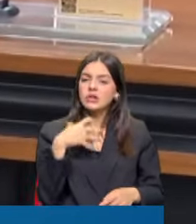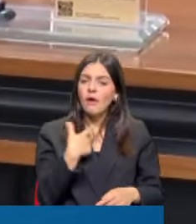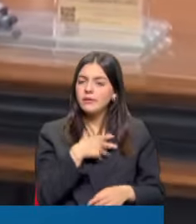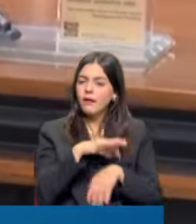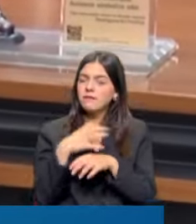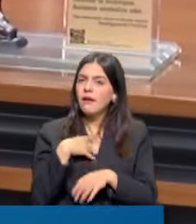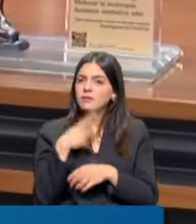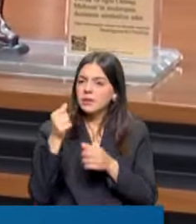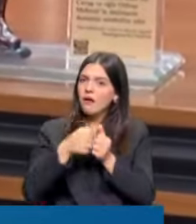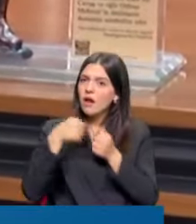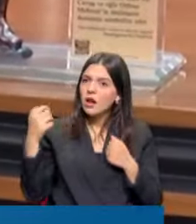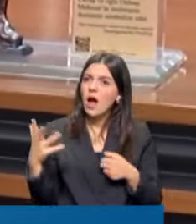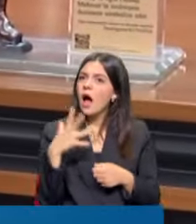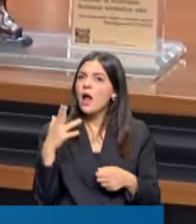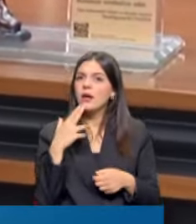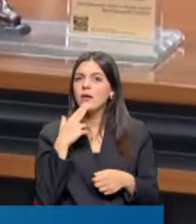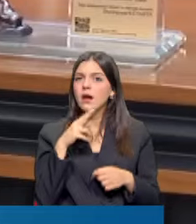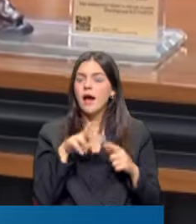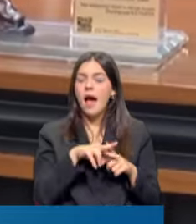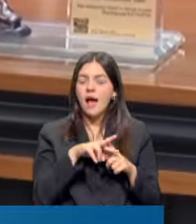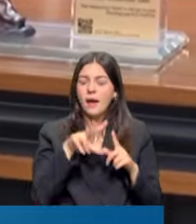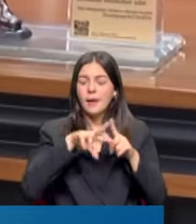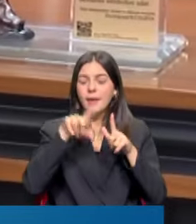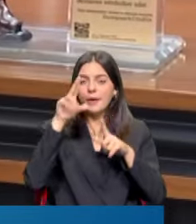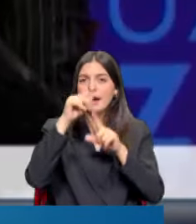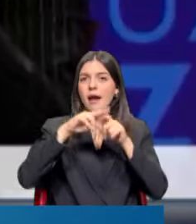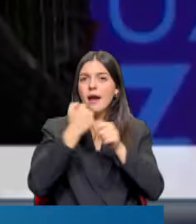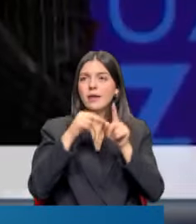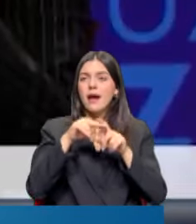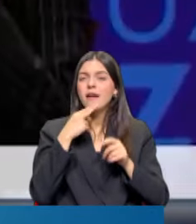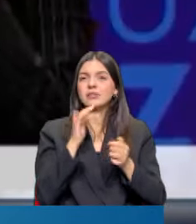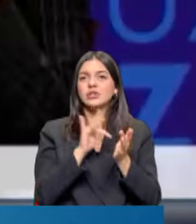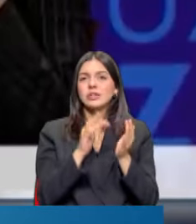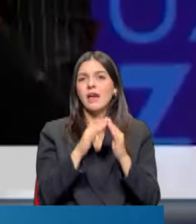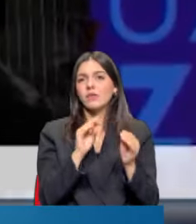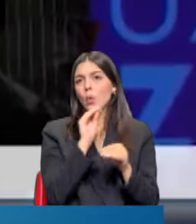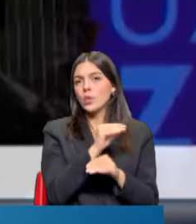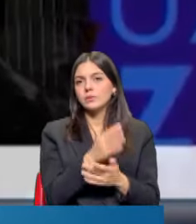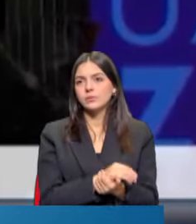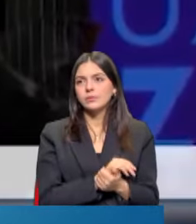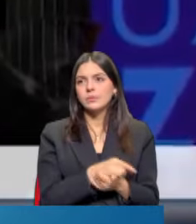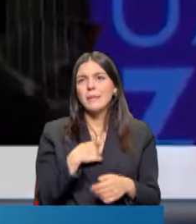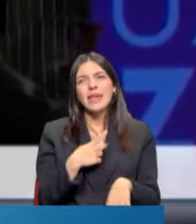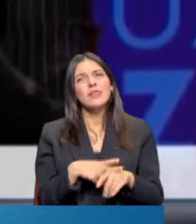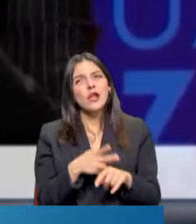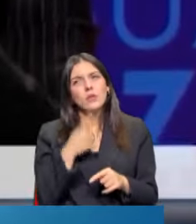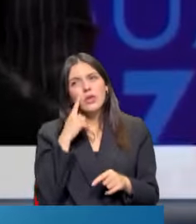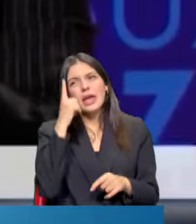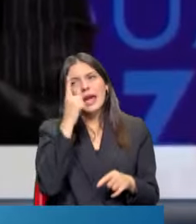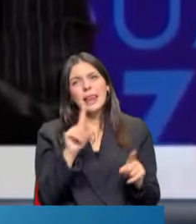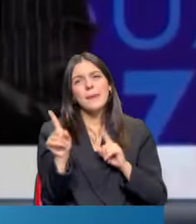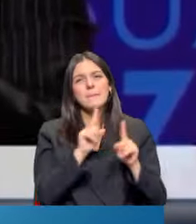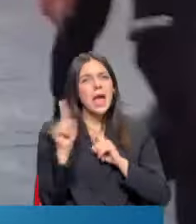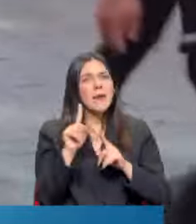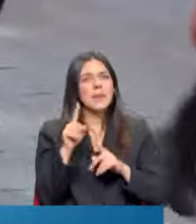annesinden ayırıp Aliağa Kadın Cezaevine koyuyorsun. 20 gün orada tutuyorsun. Muhtemeldir ki tecrübemle ilk duruşmada serbest kalacaktı. Bence